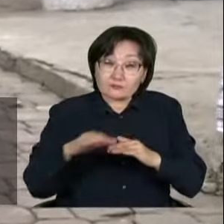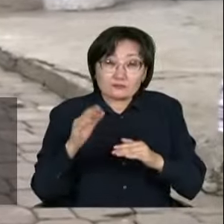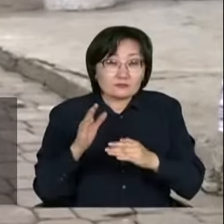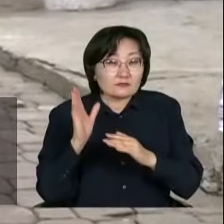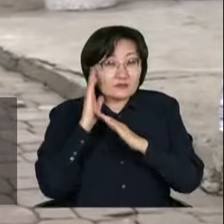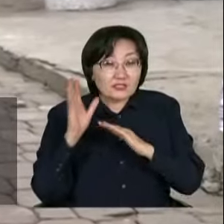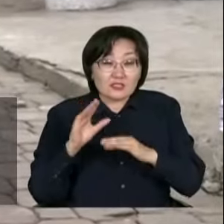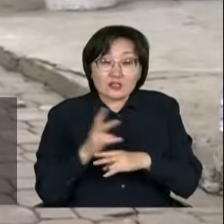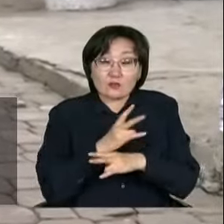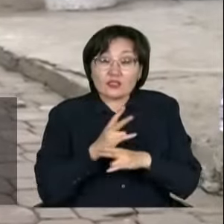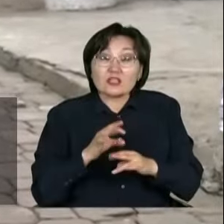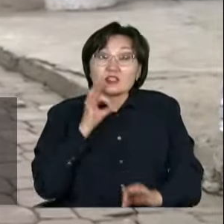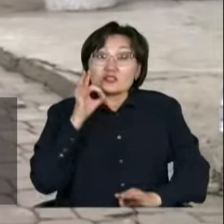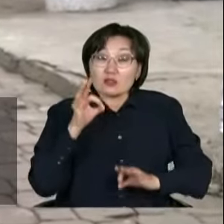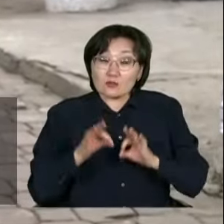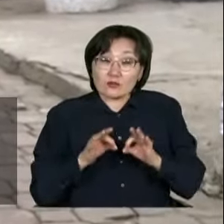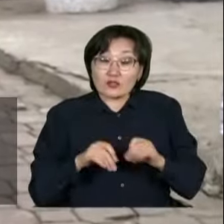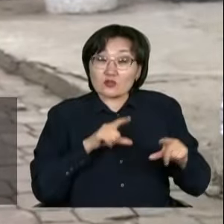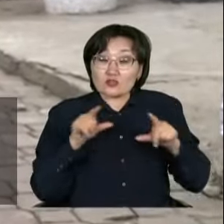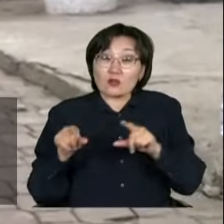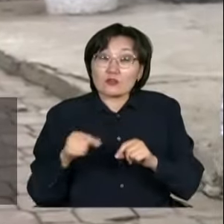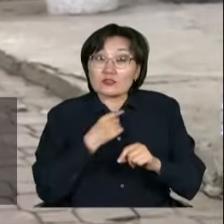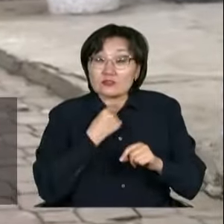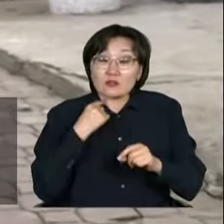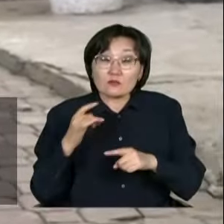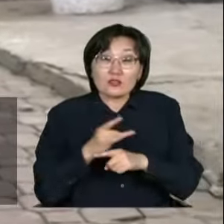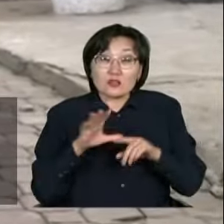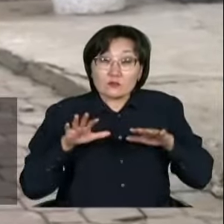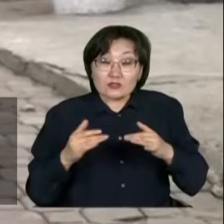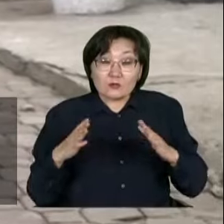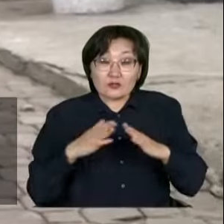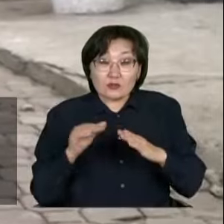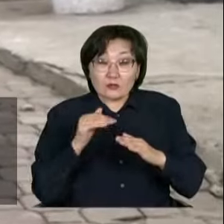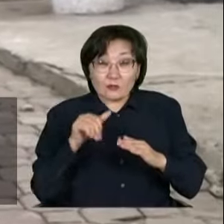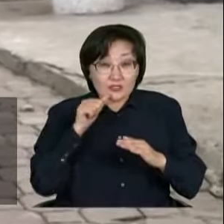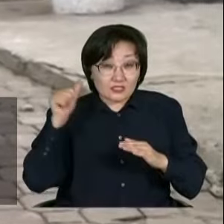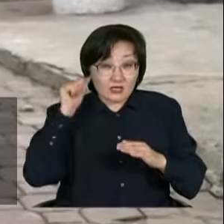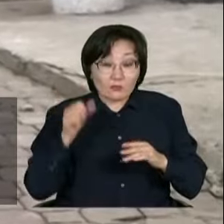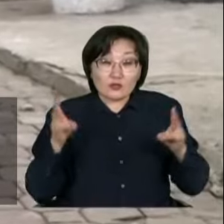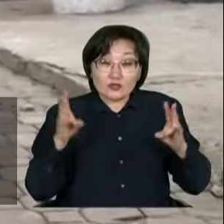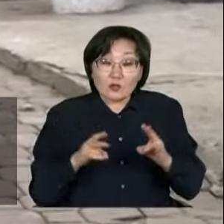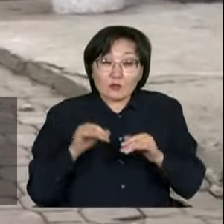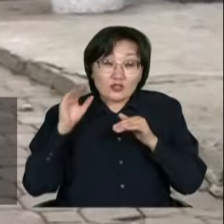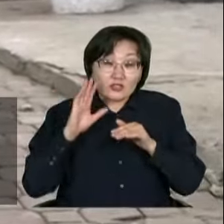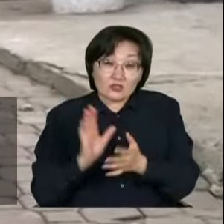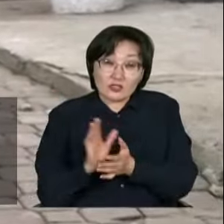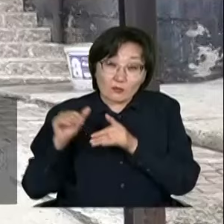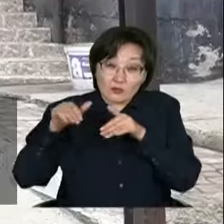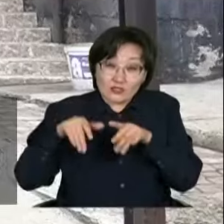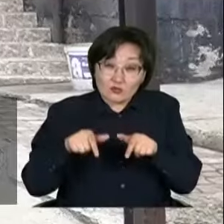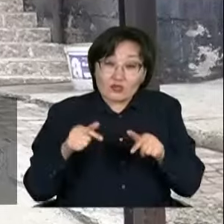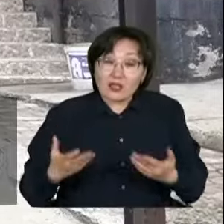сутки, собираем вещи. Мы решили уехать в Талгар. Это уже не первый случай. Наш дом в феврале прошлого года пострадал от оползня. Тут опасно